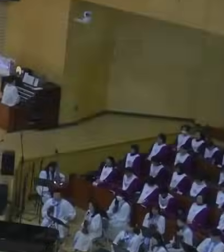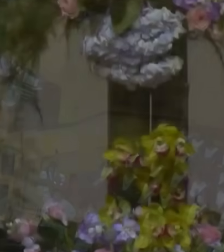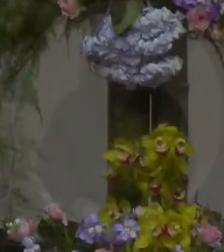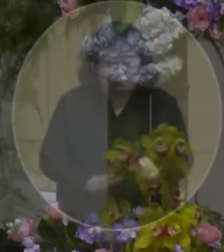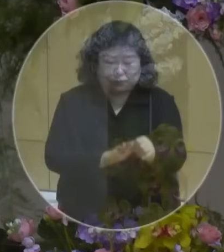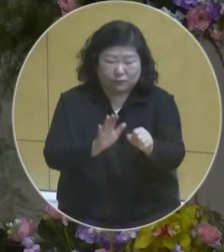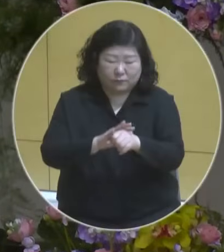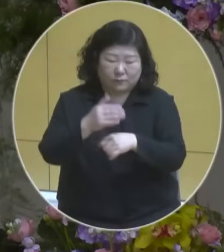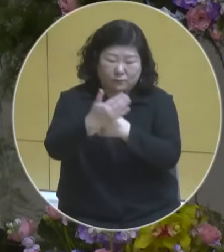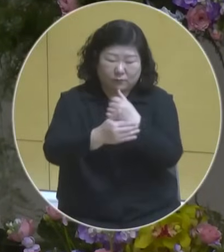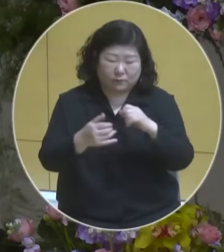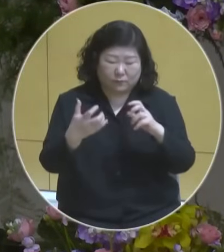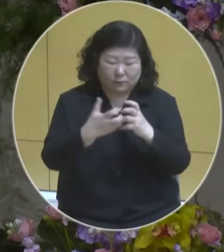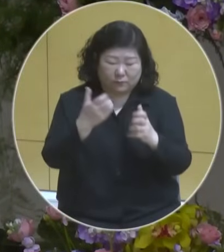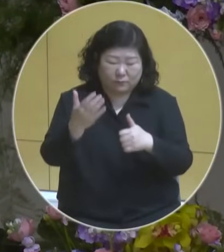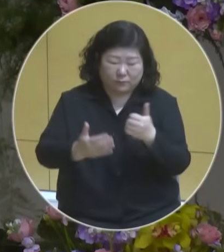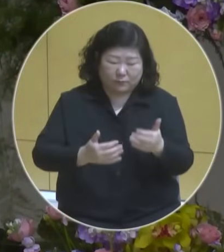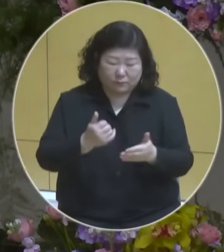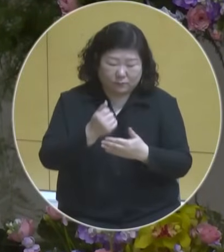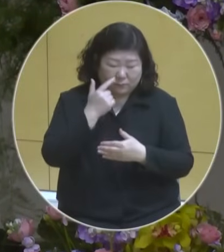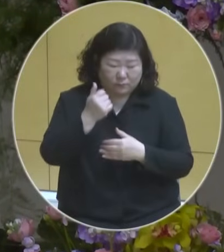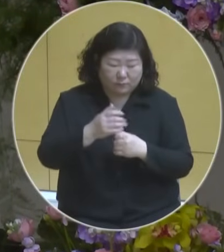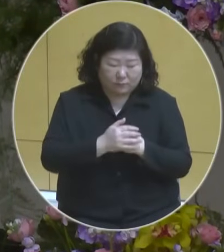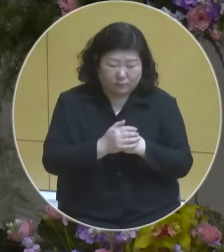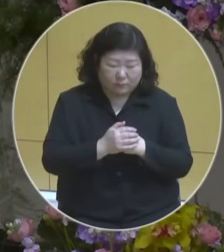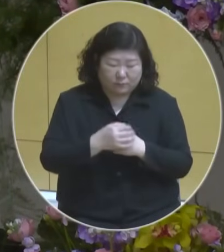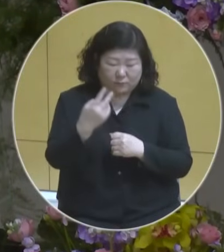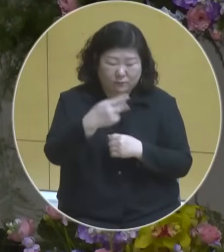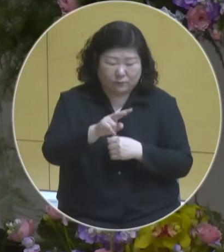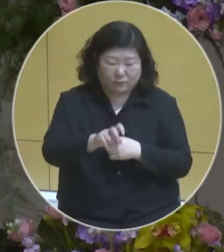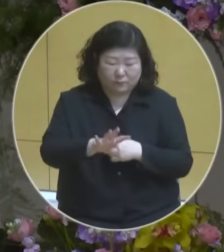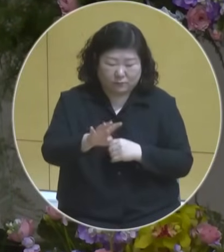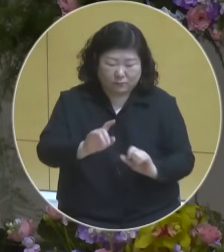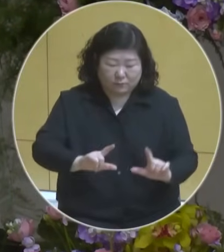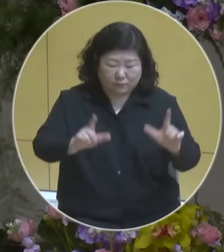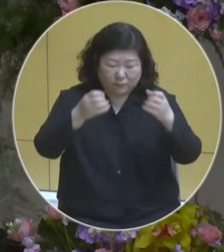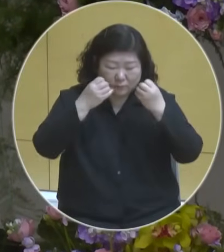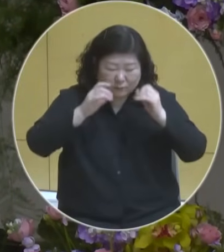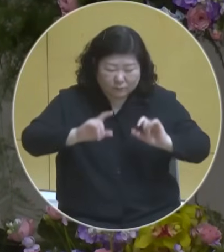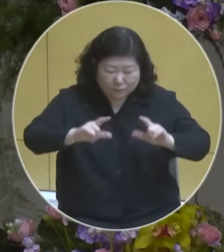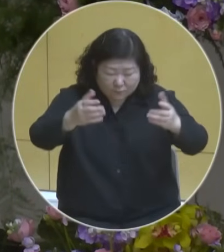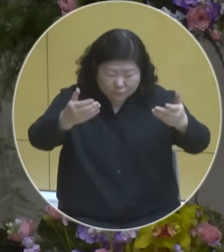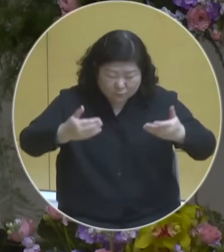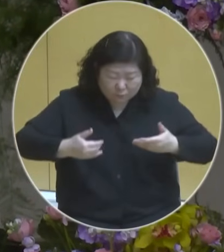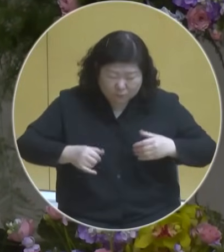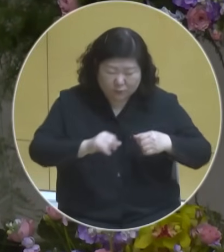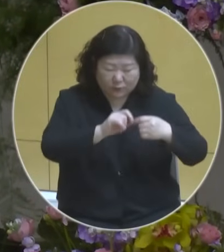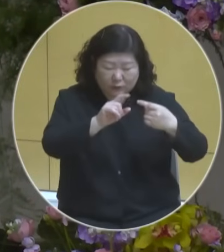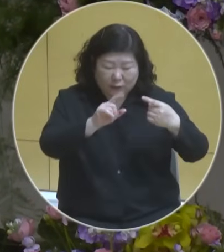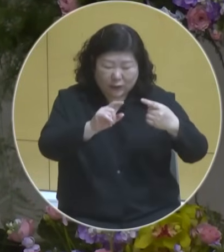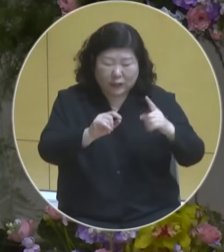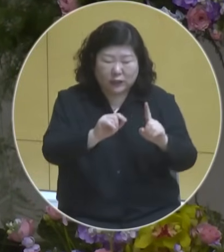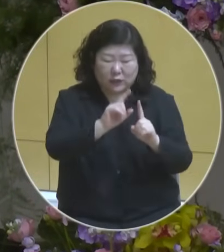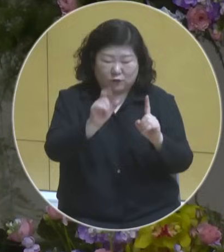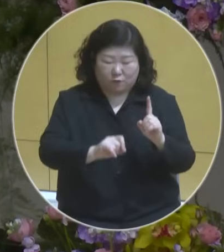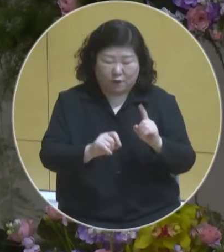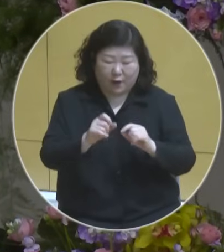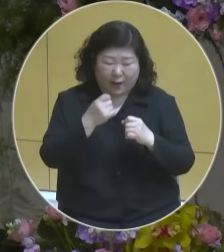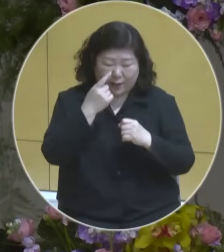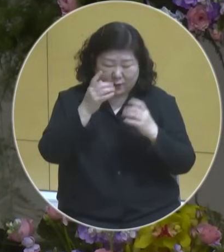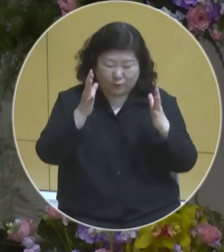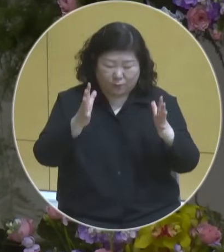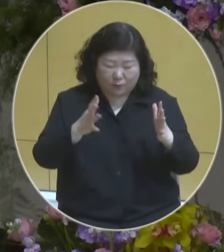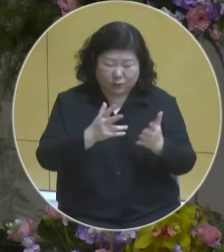사랑과 은혜가 충만하신 하나님 아버지 2024년 새해를 주시고 1월 한 달을 주님 은혜 안에 살게